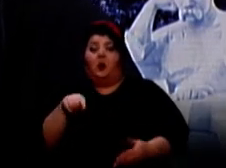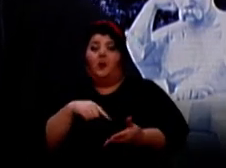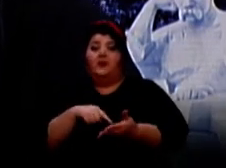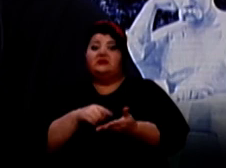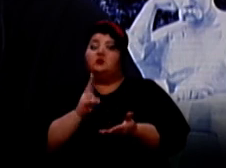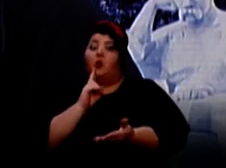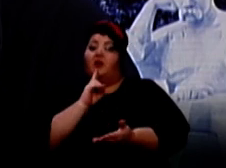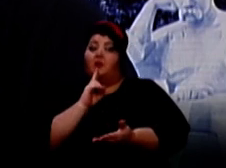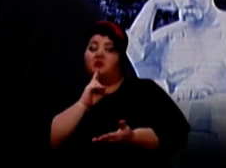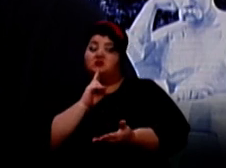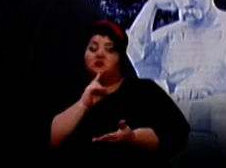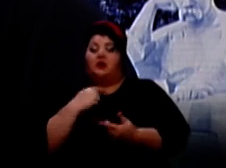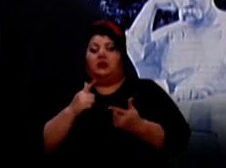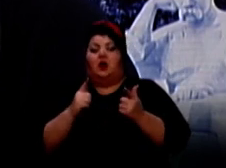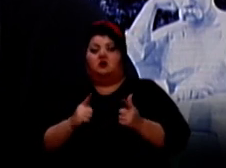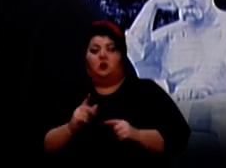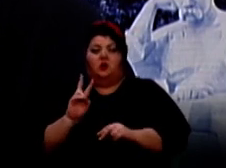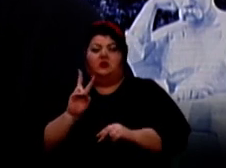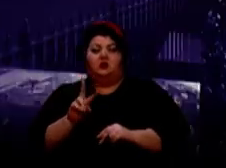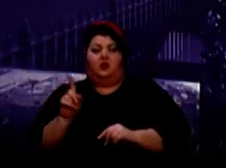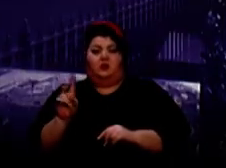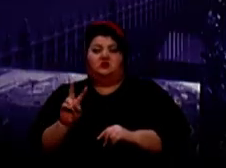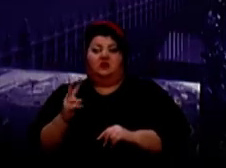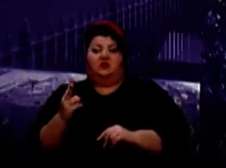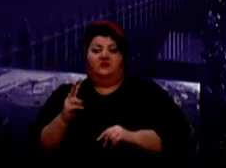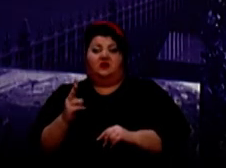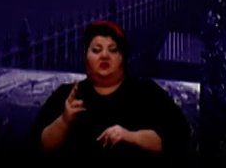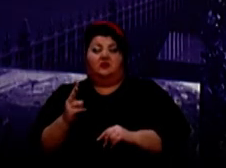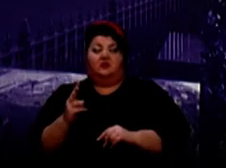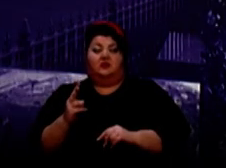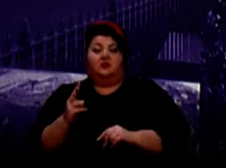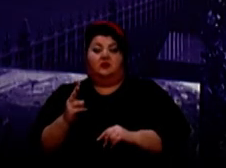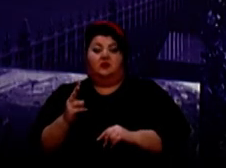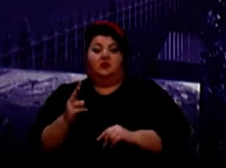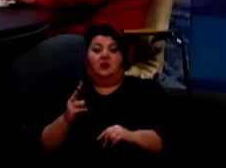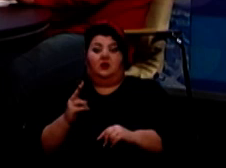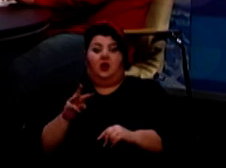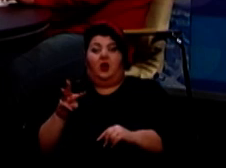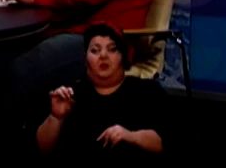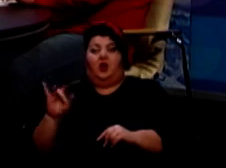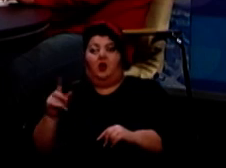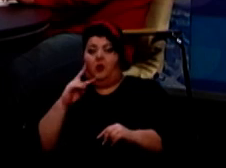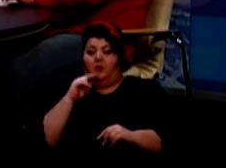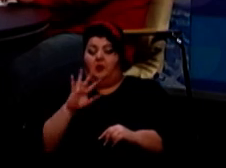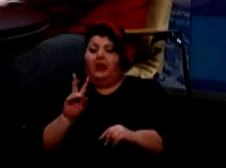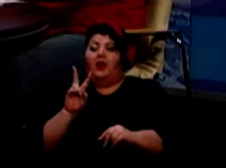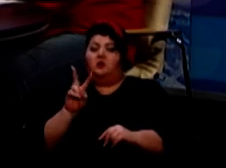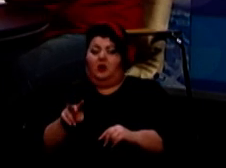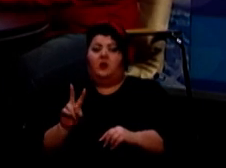Кременчуг. А я згодна, тролейбуси 2 гривні. Михайло помилився. Тролейбуси 2